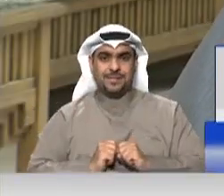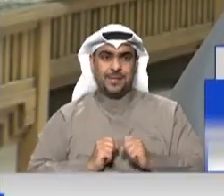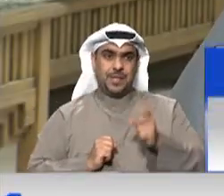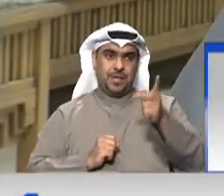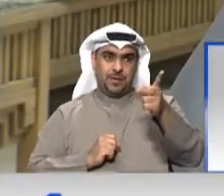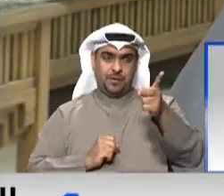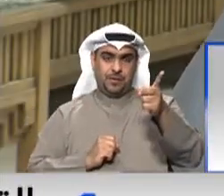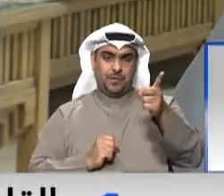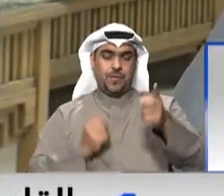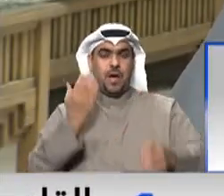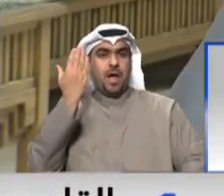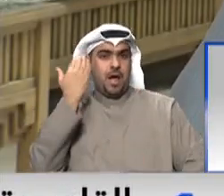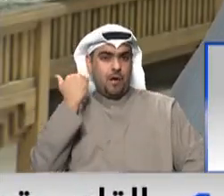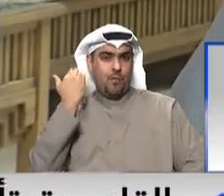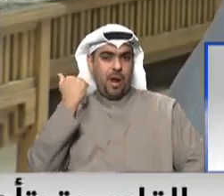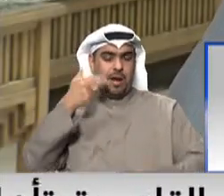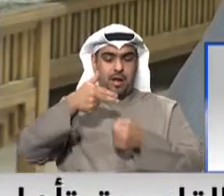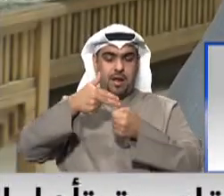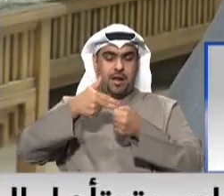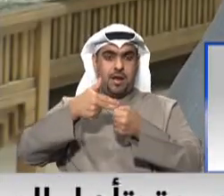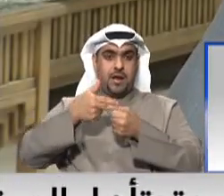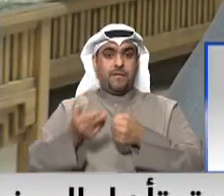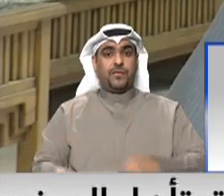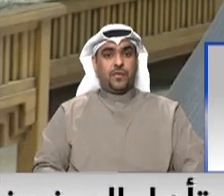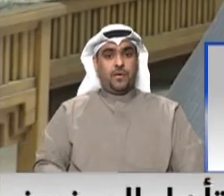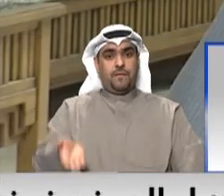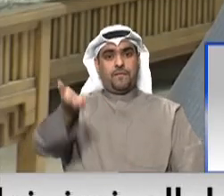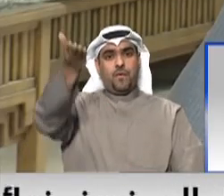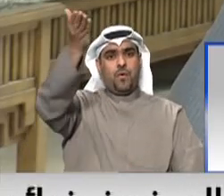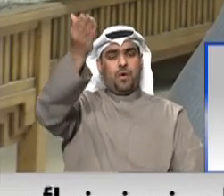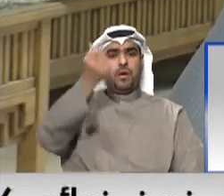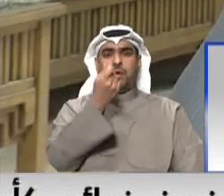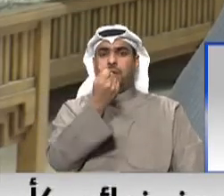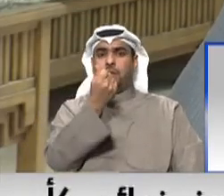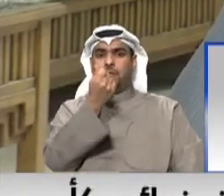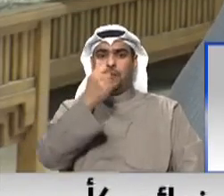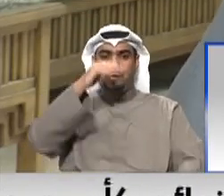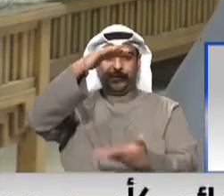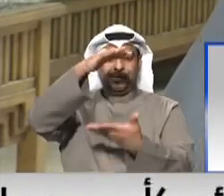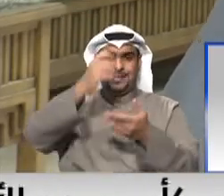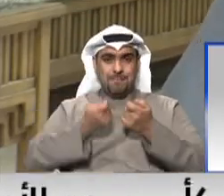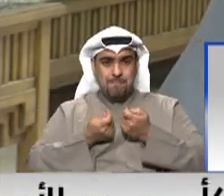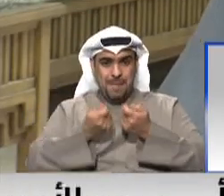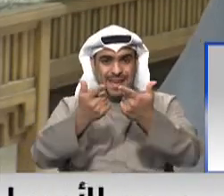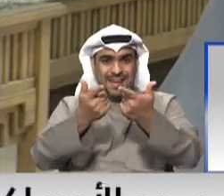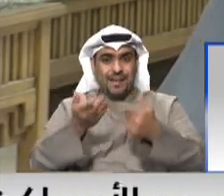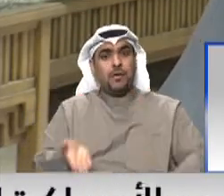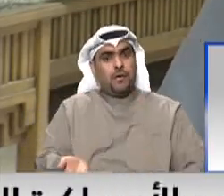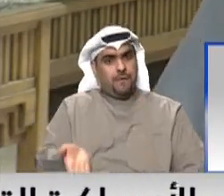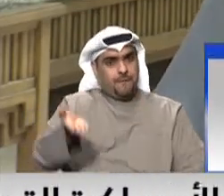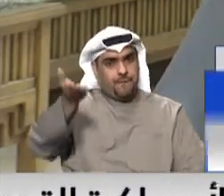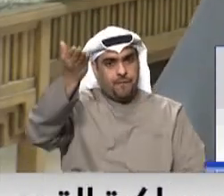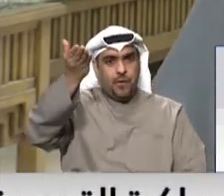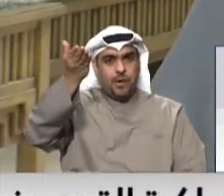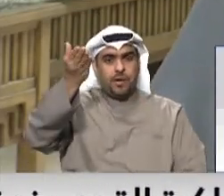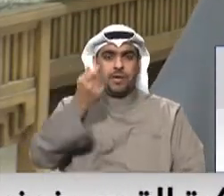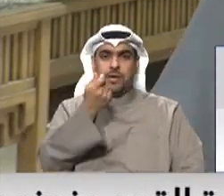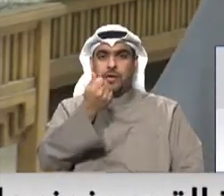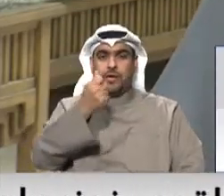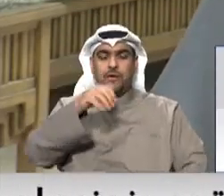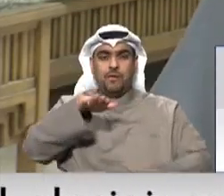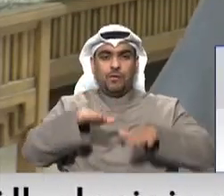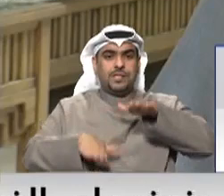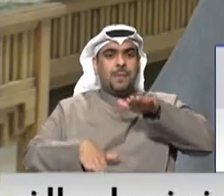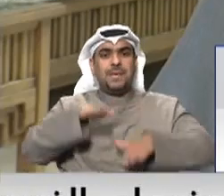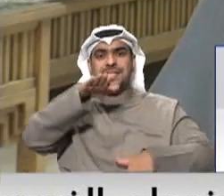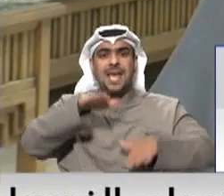صعود النفط وفتره ان النفط وصل الى اسعار قياسيه في السوق حصل ميزانيه الكويت